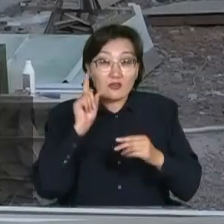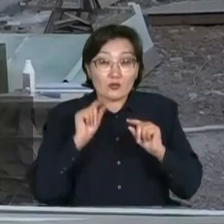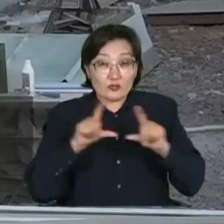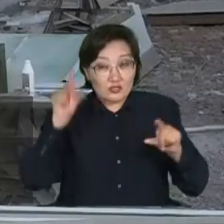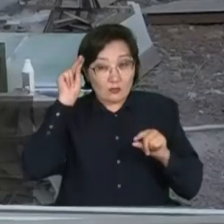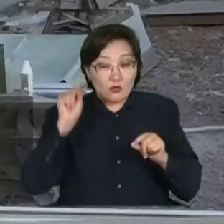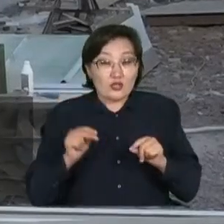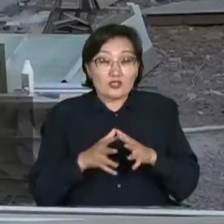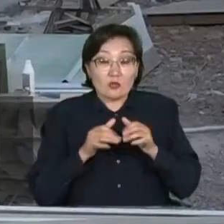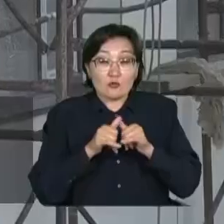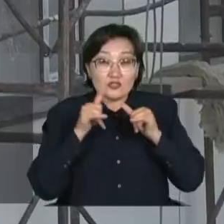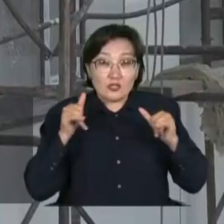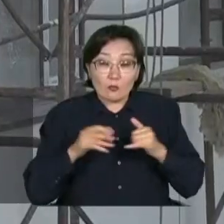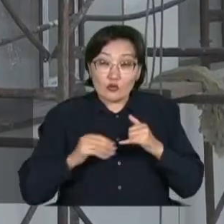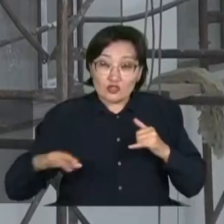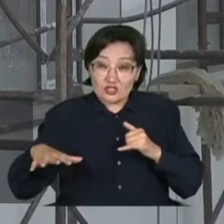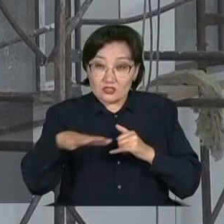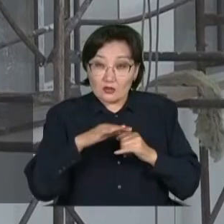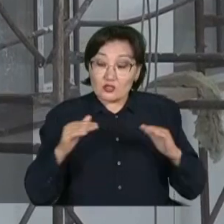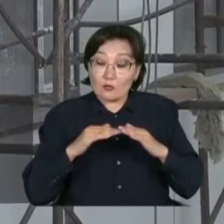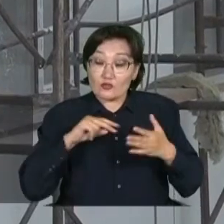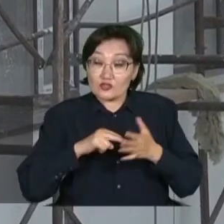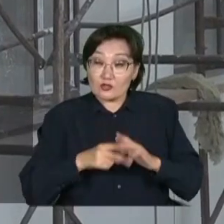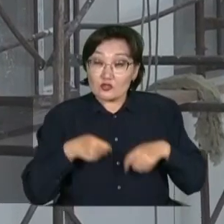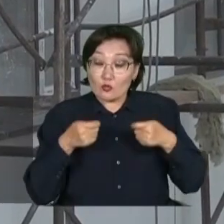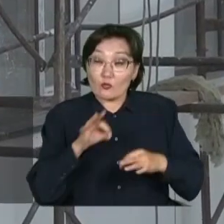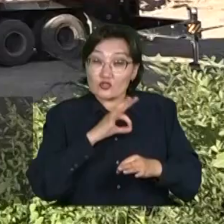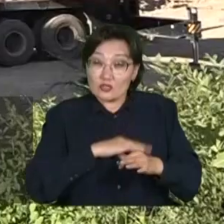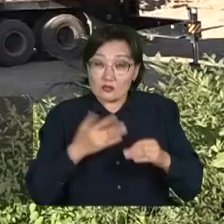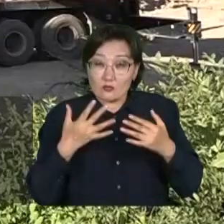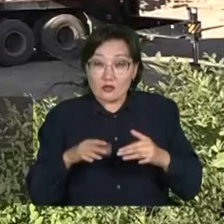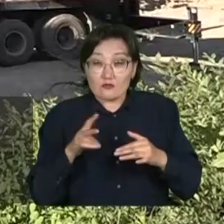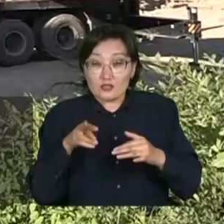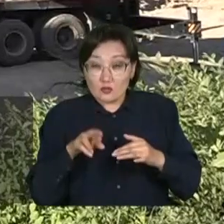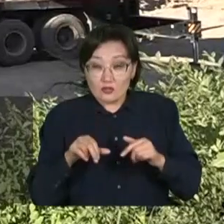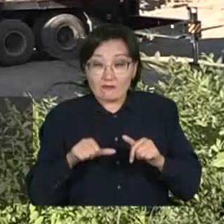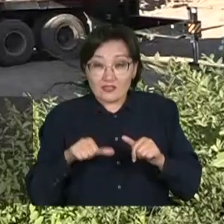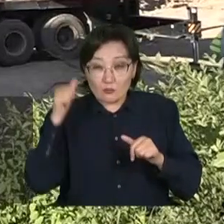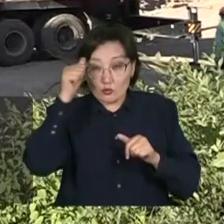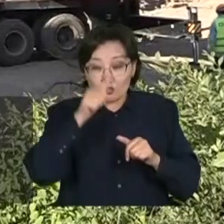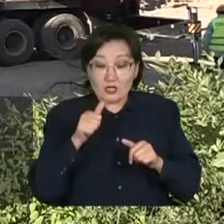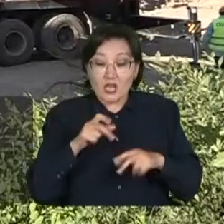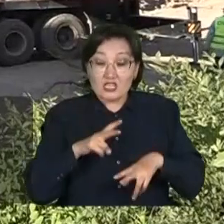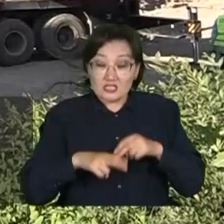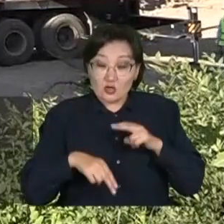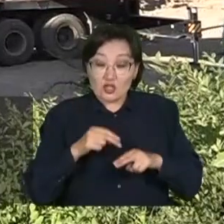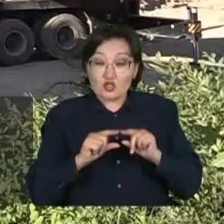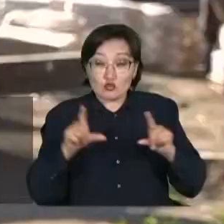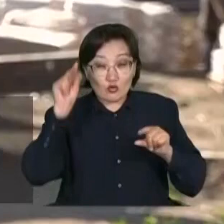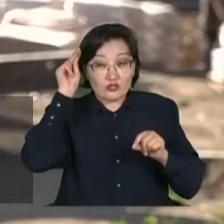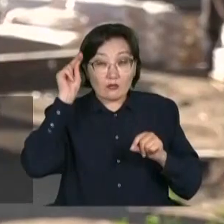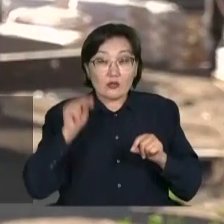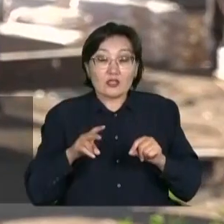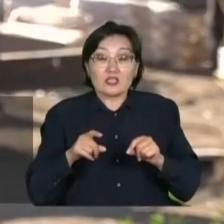со значительным увеличением площади. Здание планируется сдать в эксплуатацию уже в июле этого года. Строительство школы